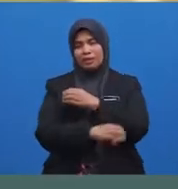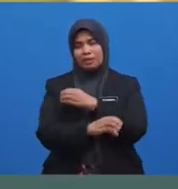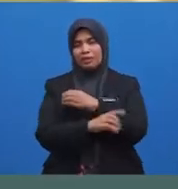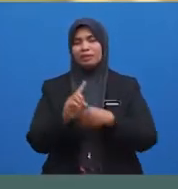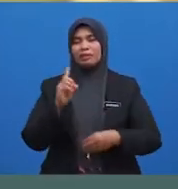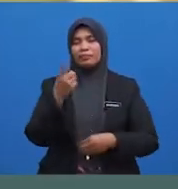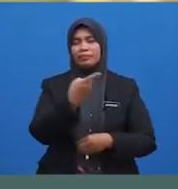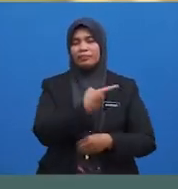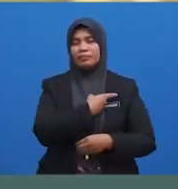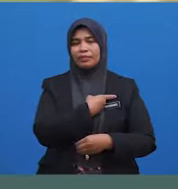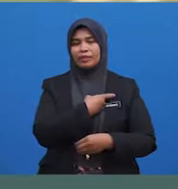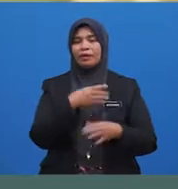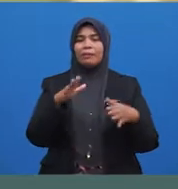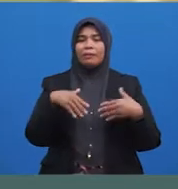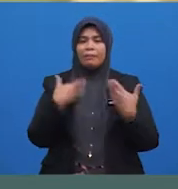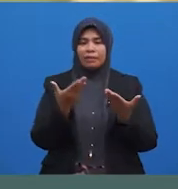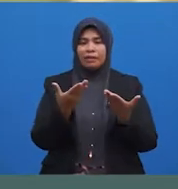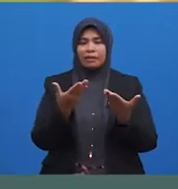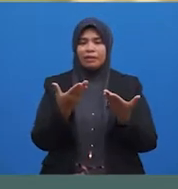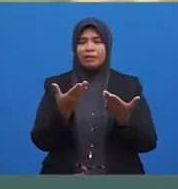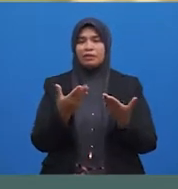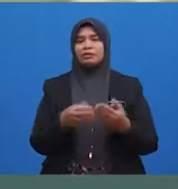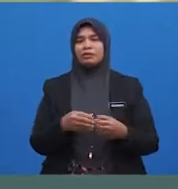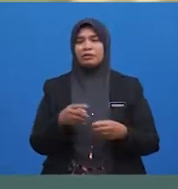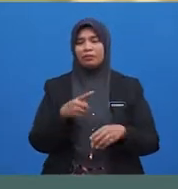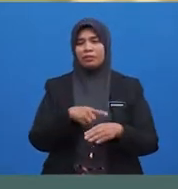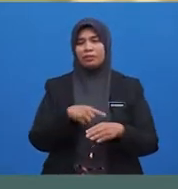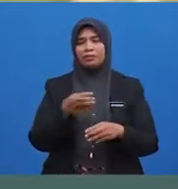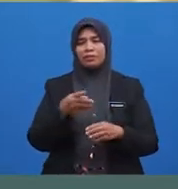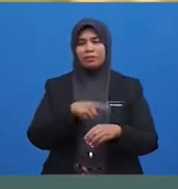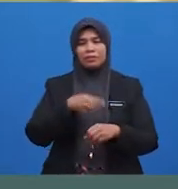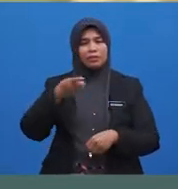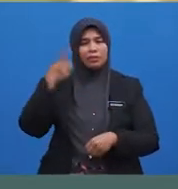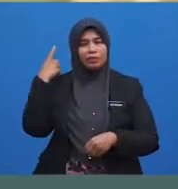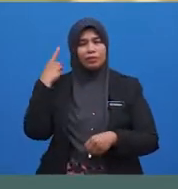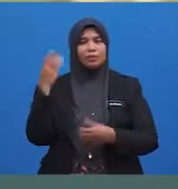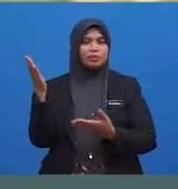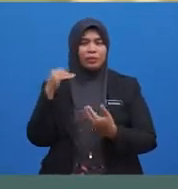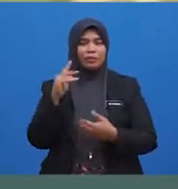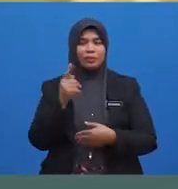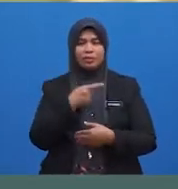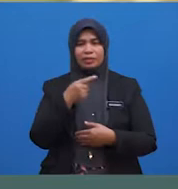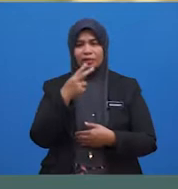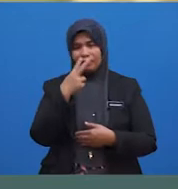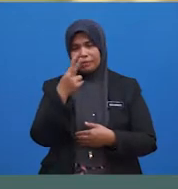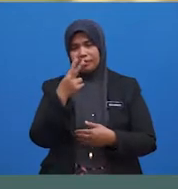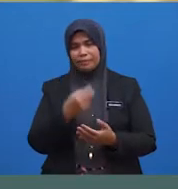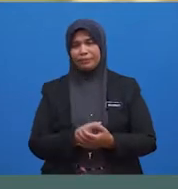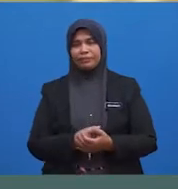Murid-murid, bagaimana perlombongan emas di negeri-negeri Melayu pada masa dahulu? Jom kita